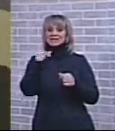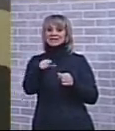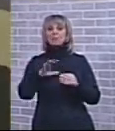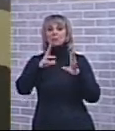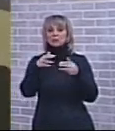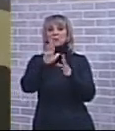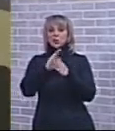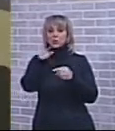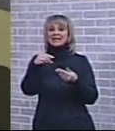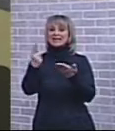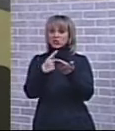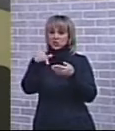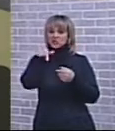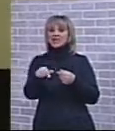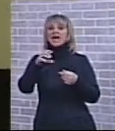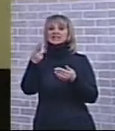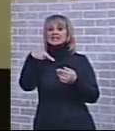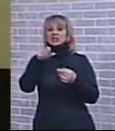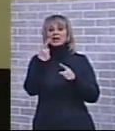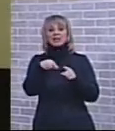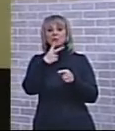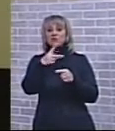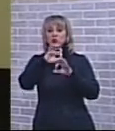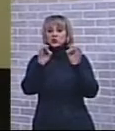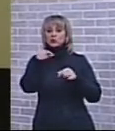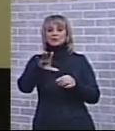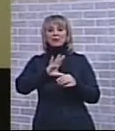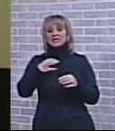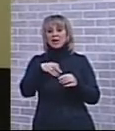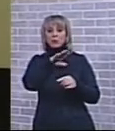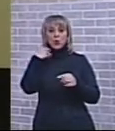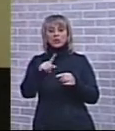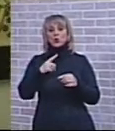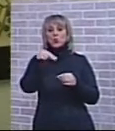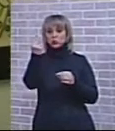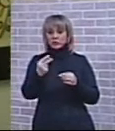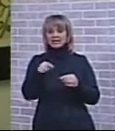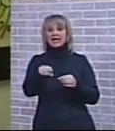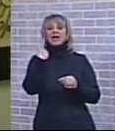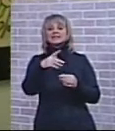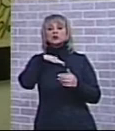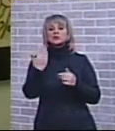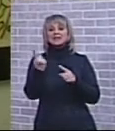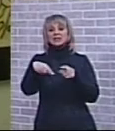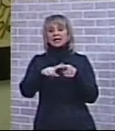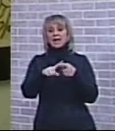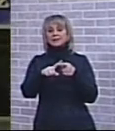мир природы, и книжные иллюстрации, и цирк. К этому виду искусства были неравнодушны многие художники. С одной стороны,